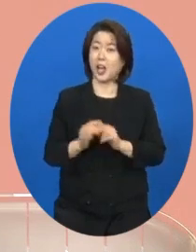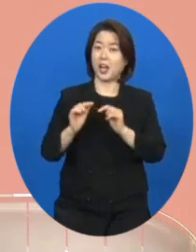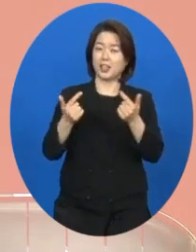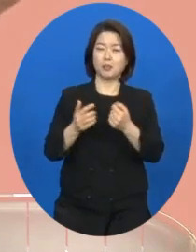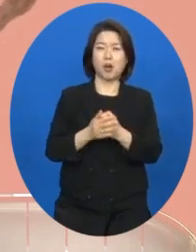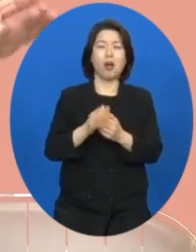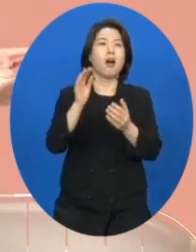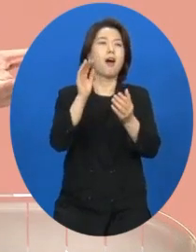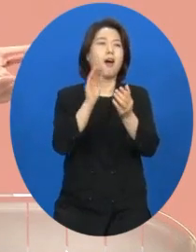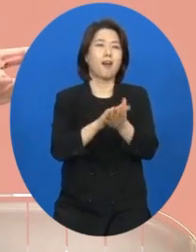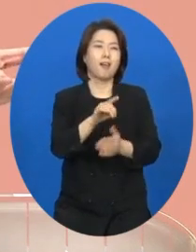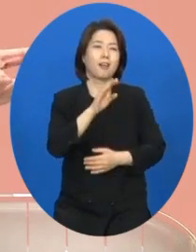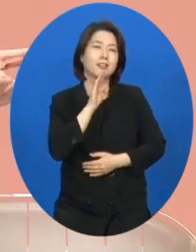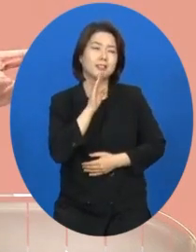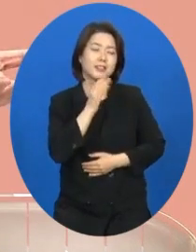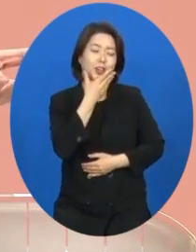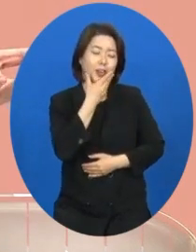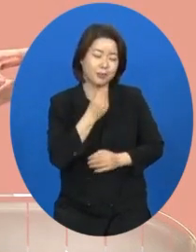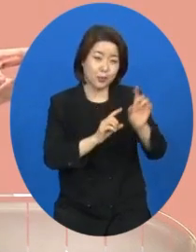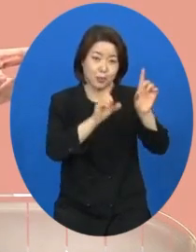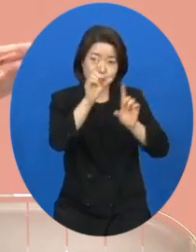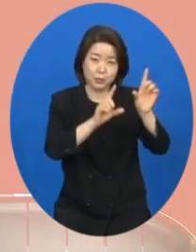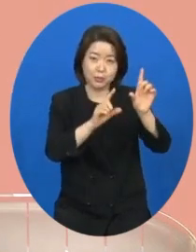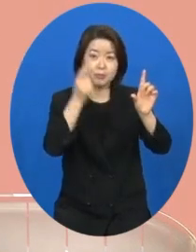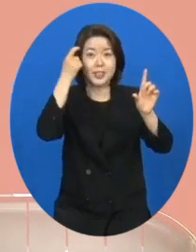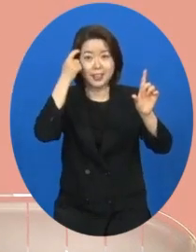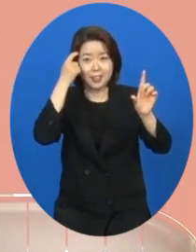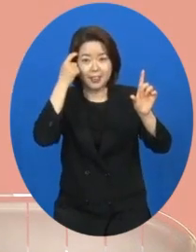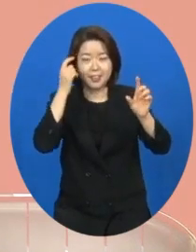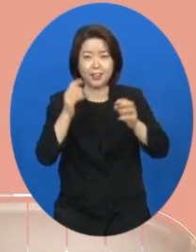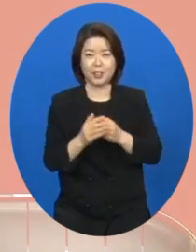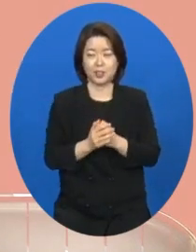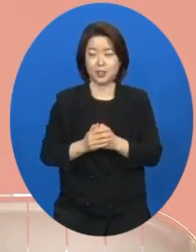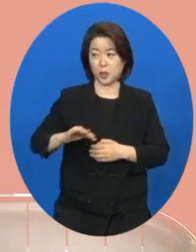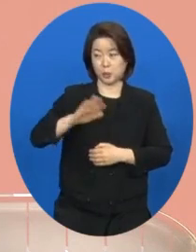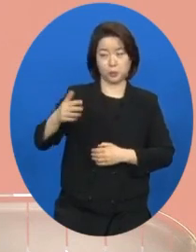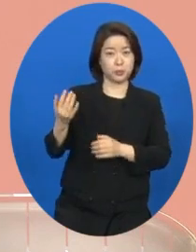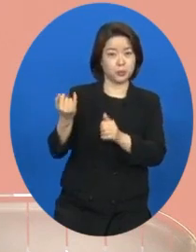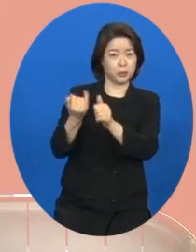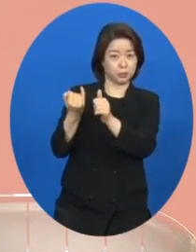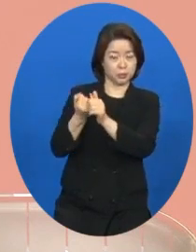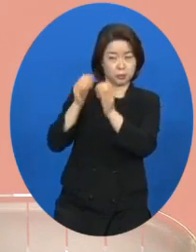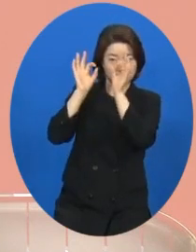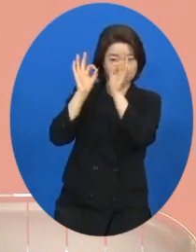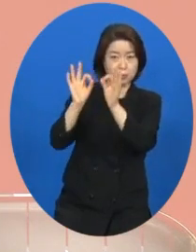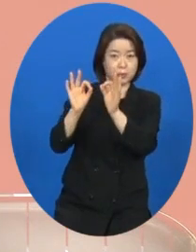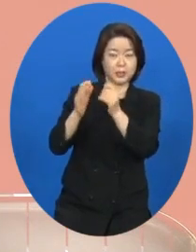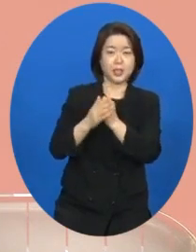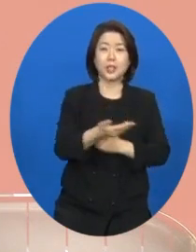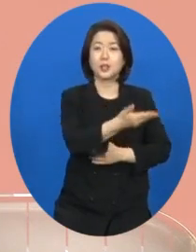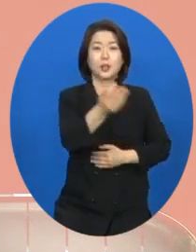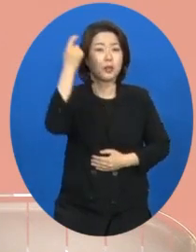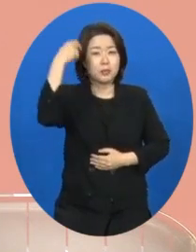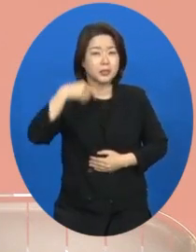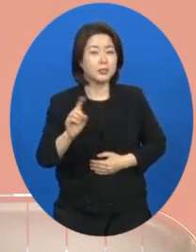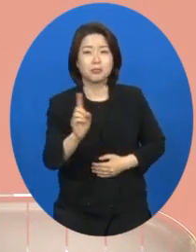아, 진짜 행복한 모습이구나. 저희 부부를 보실 때 여러분은 어떤